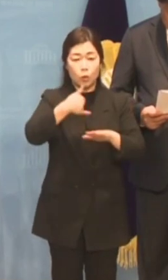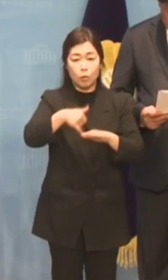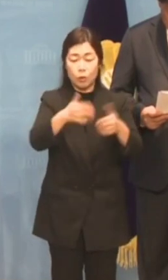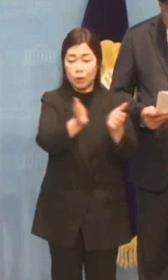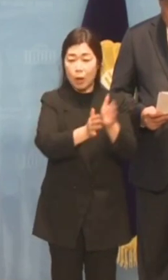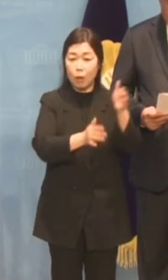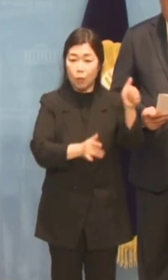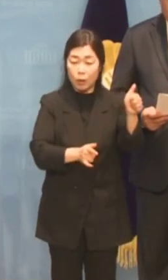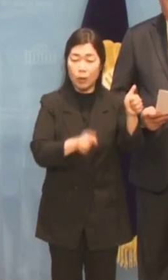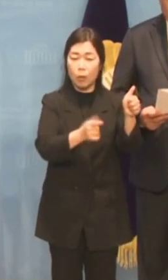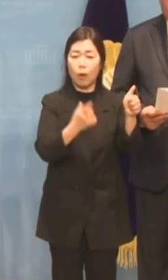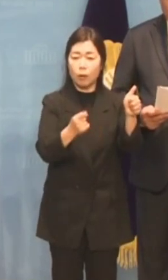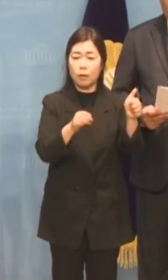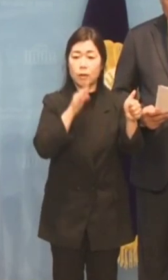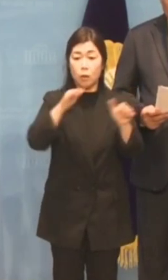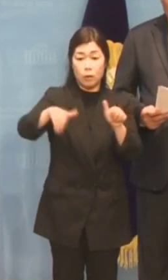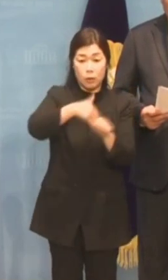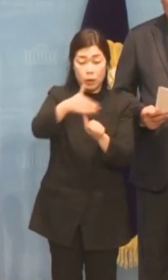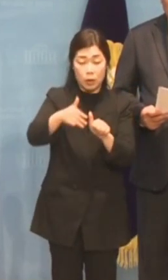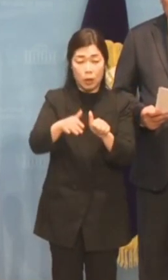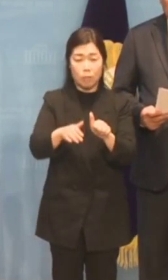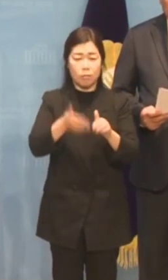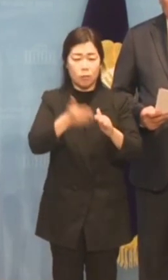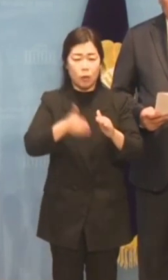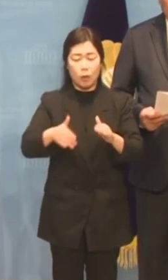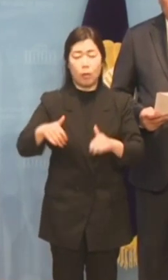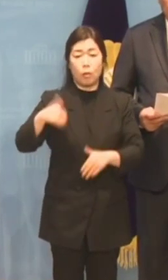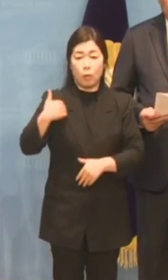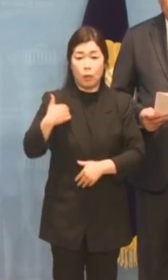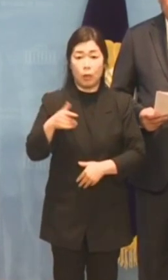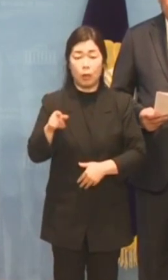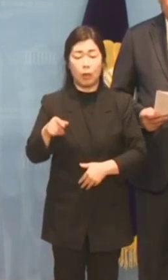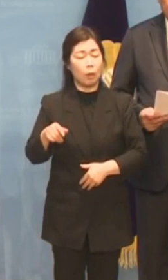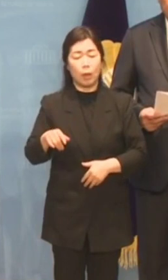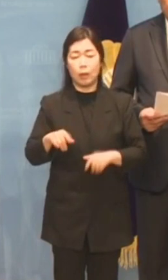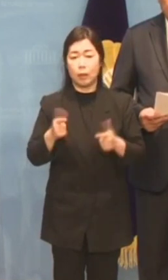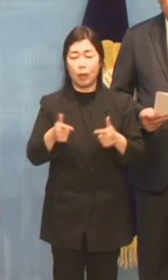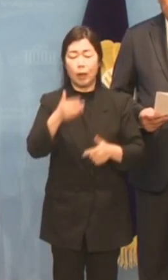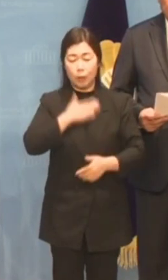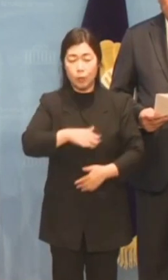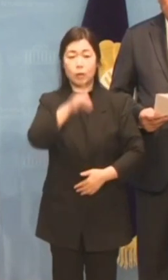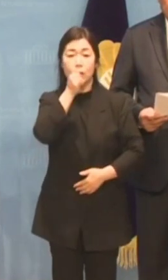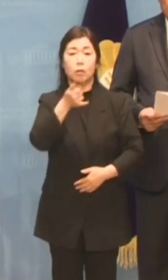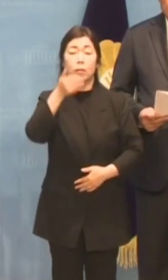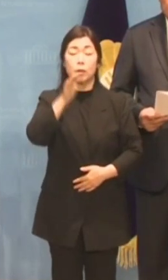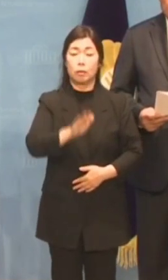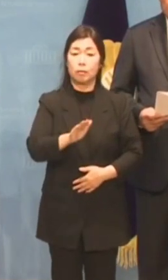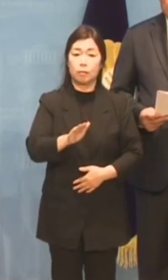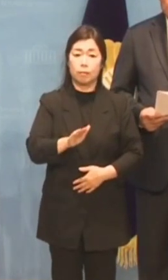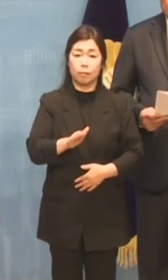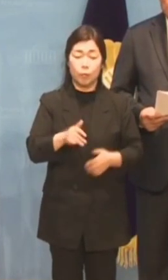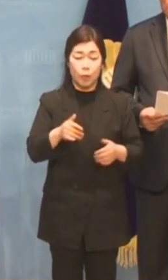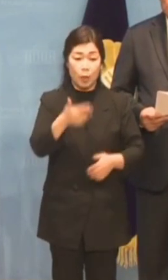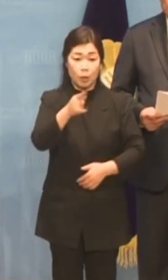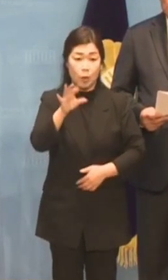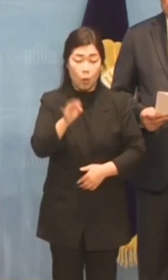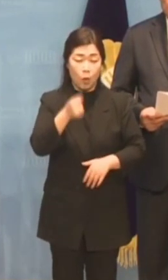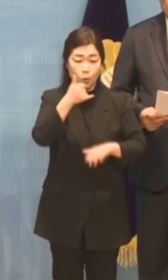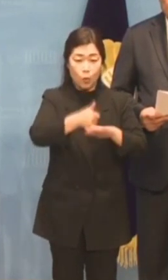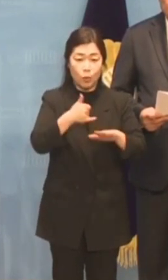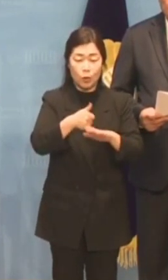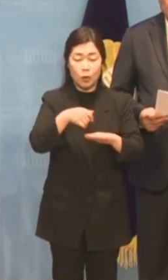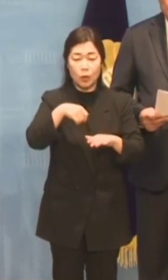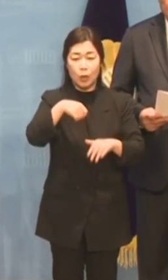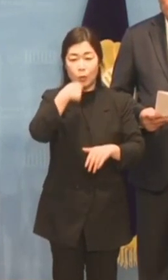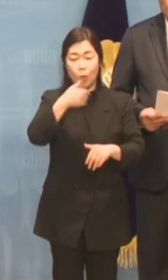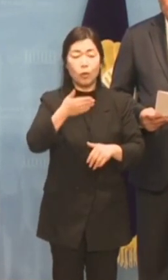장관이 이러한 현실을 결코 모르지 않을 것입니다. 그럼에도 정황근 농식품부